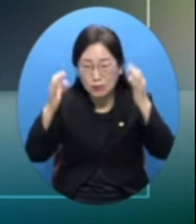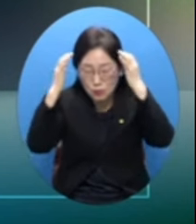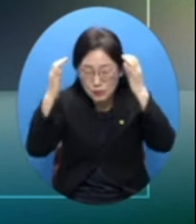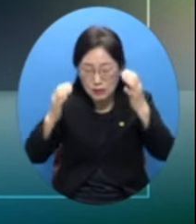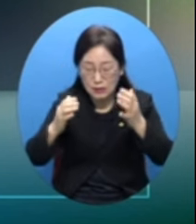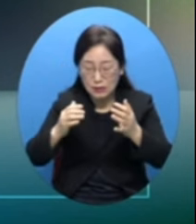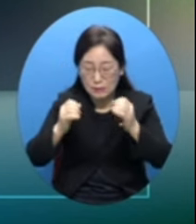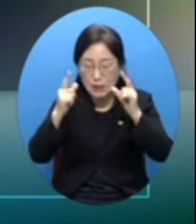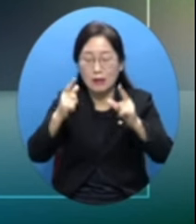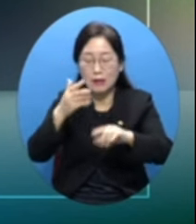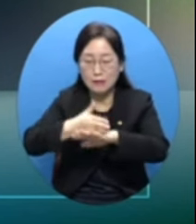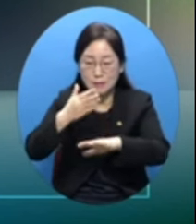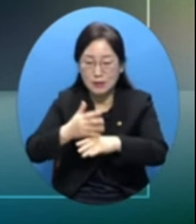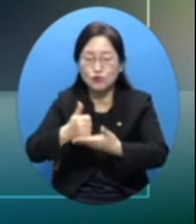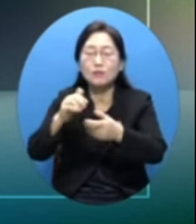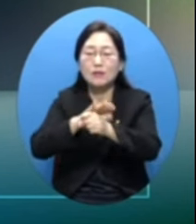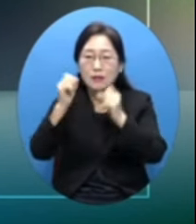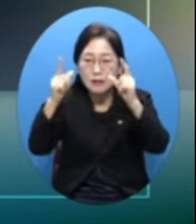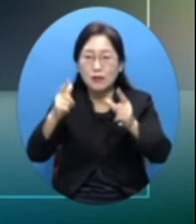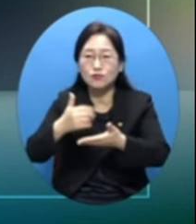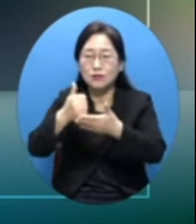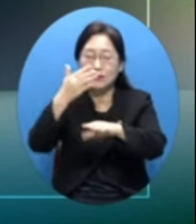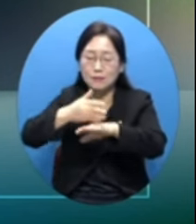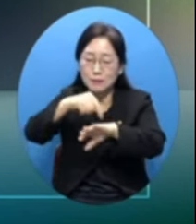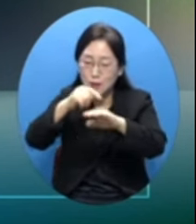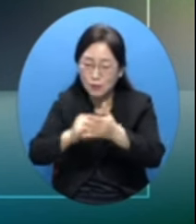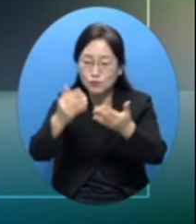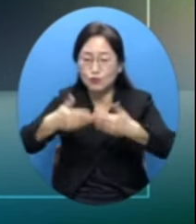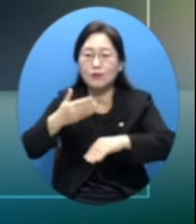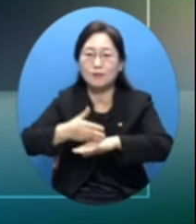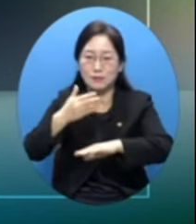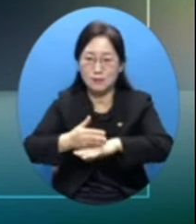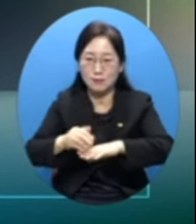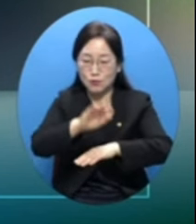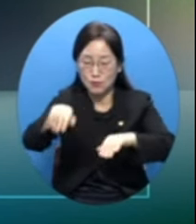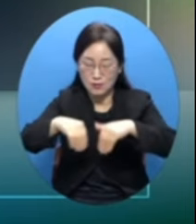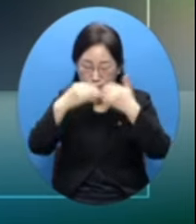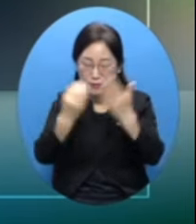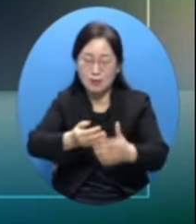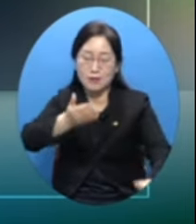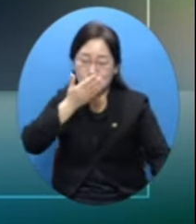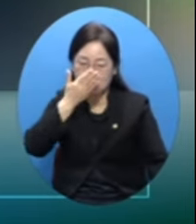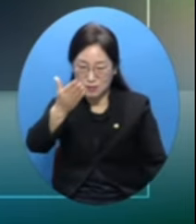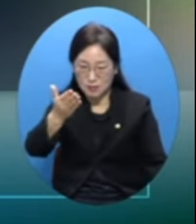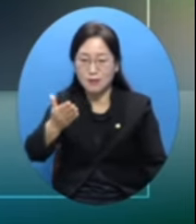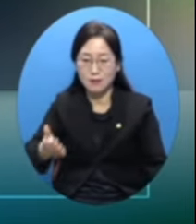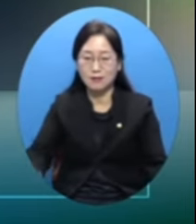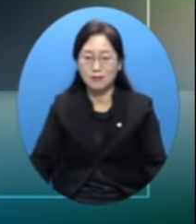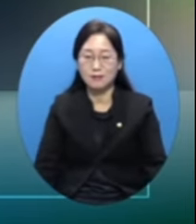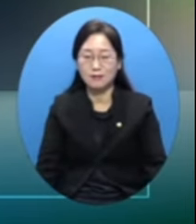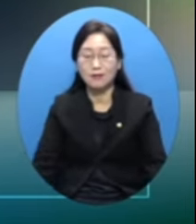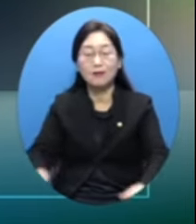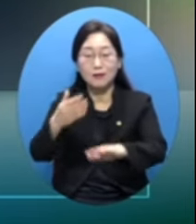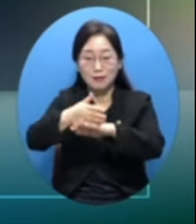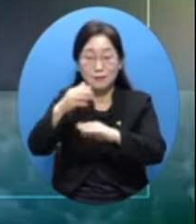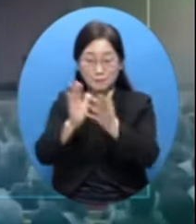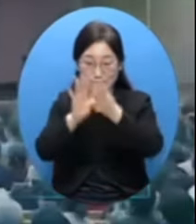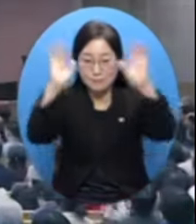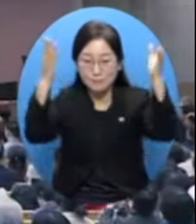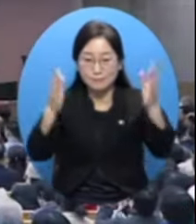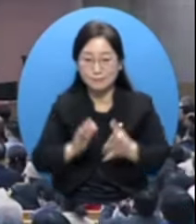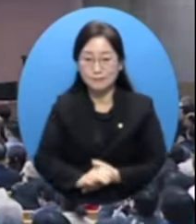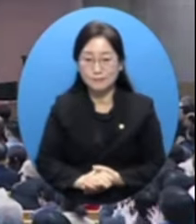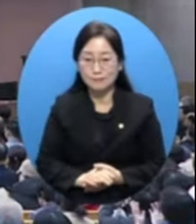때문입니다. 주님, 감사할 수 있는 마음을 주심을 감사합니다. 우리는 가능성이 있습니다. 할렐루야.